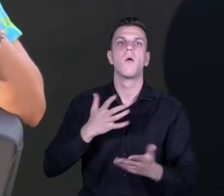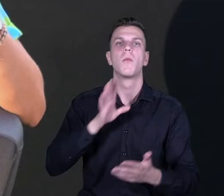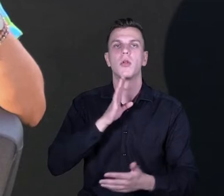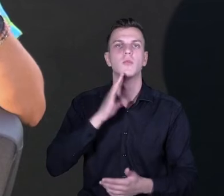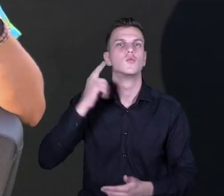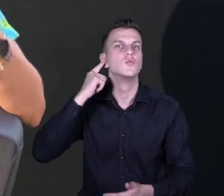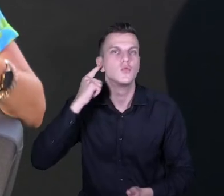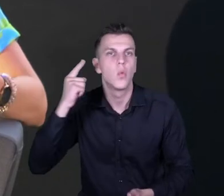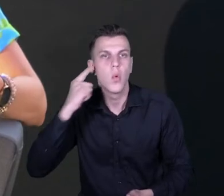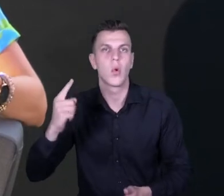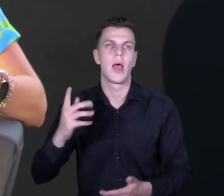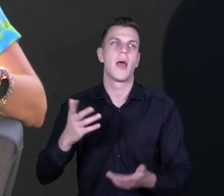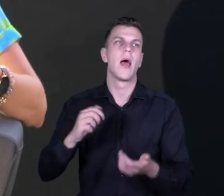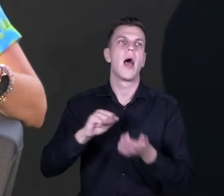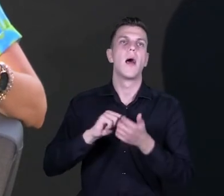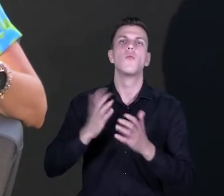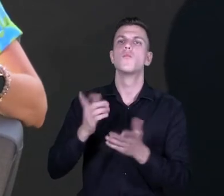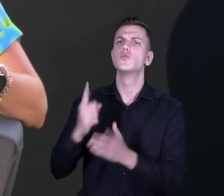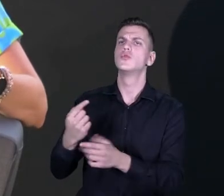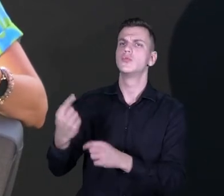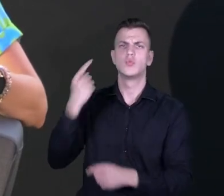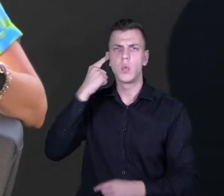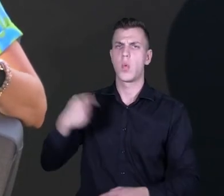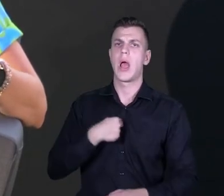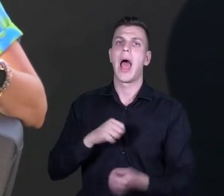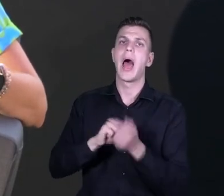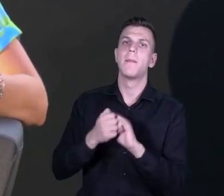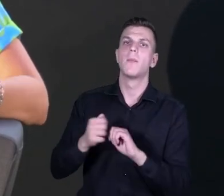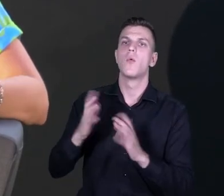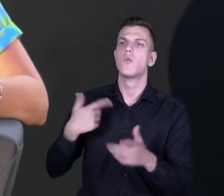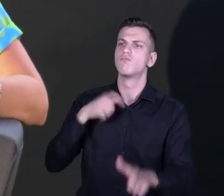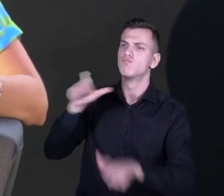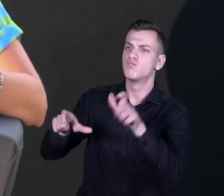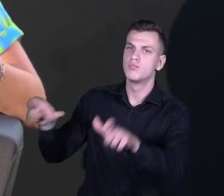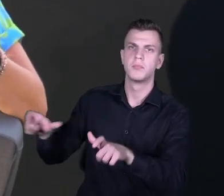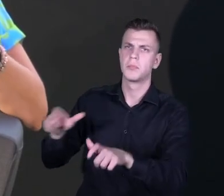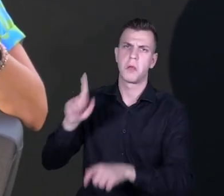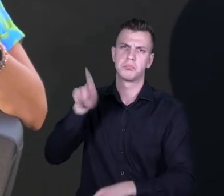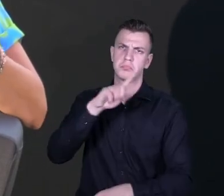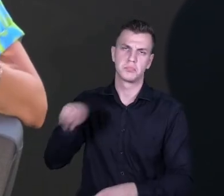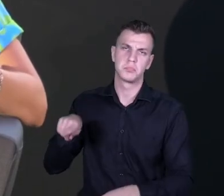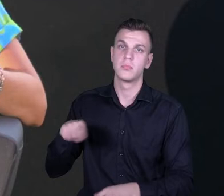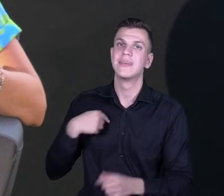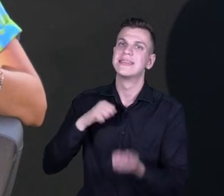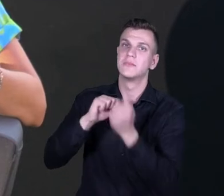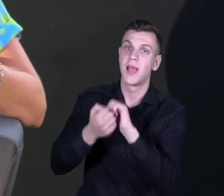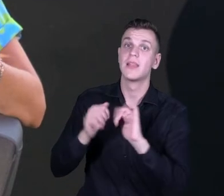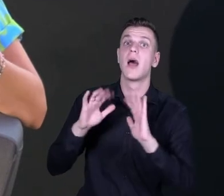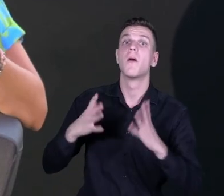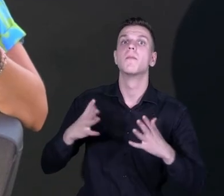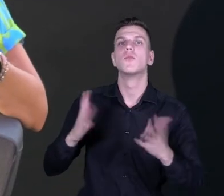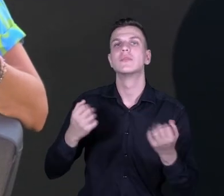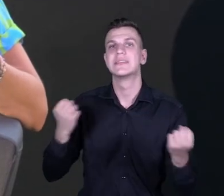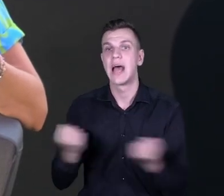takiego kontrolowania moich uczniów na rzecz kultury dialogu i wdzięczności.